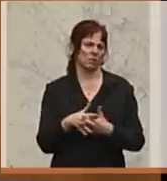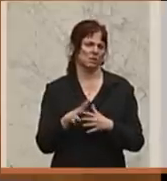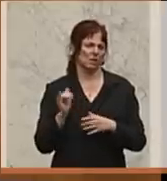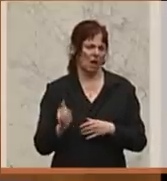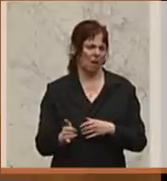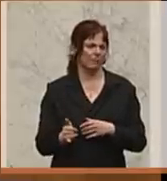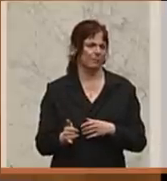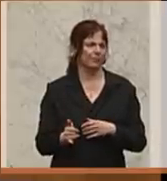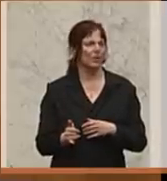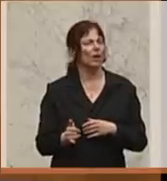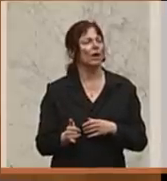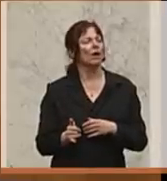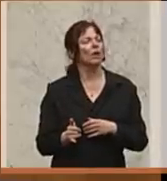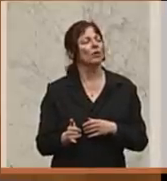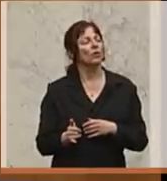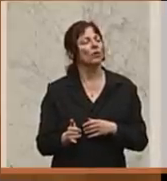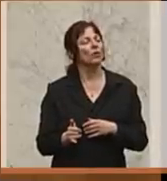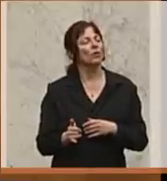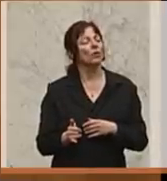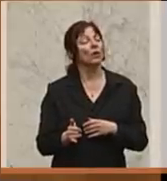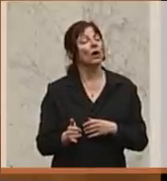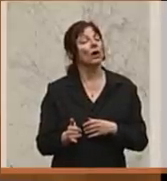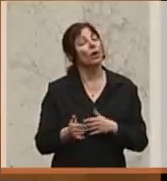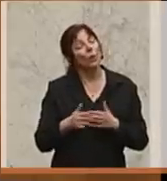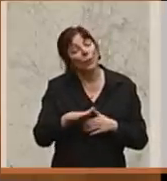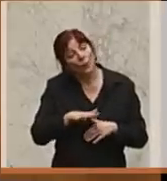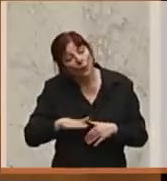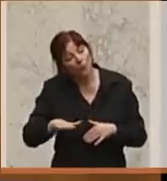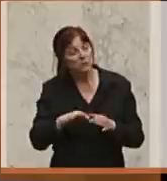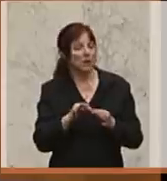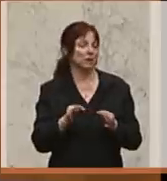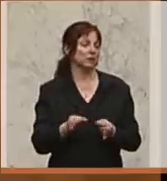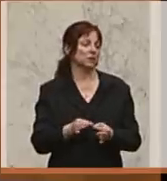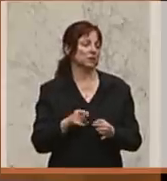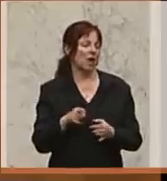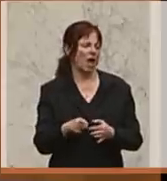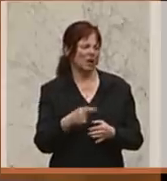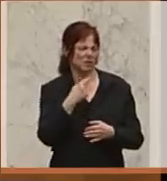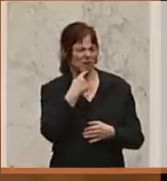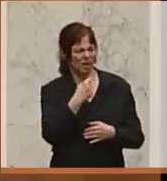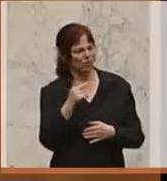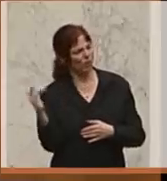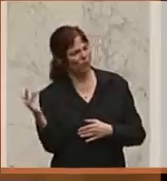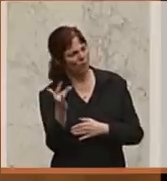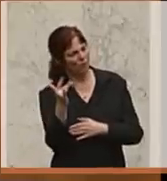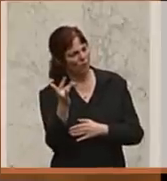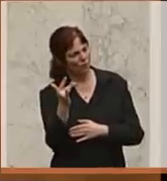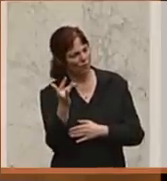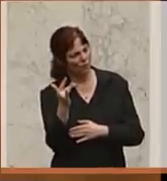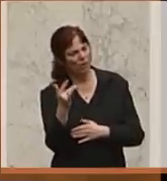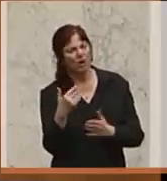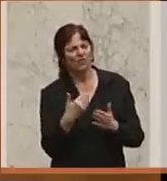Interesse haben an Transparenz, klarerweise. Die grundsätzliche Unterstellung, die Sie vorgenommen haben, nämlich,